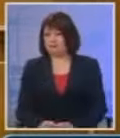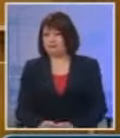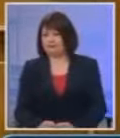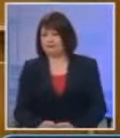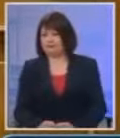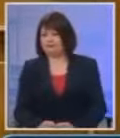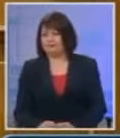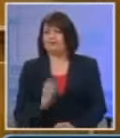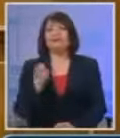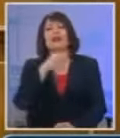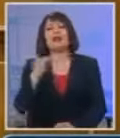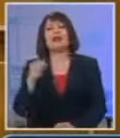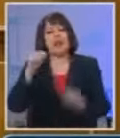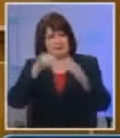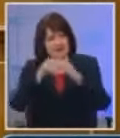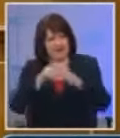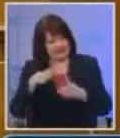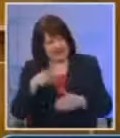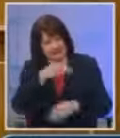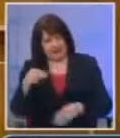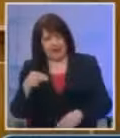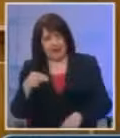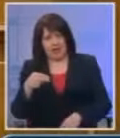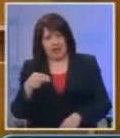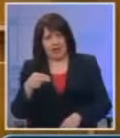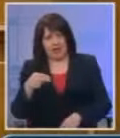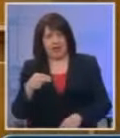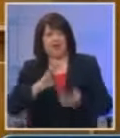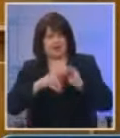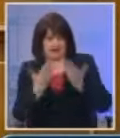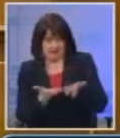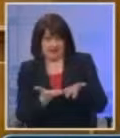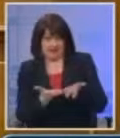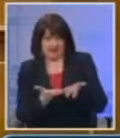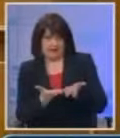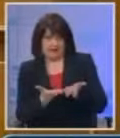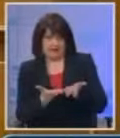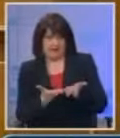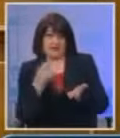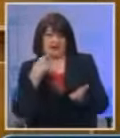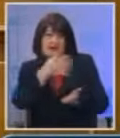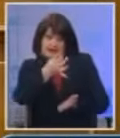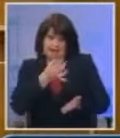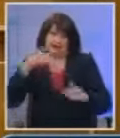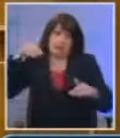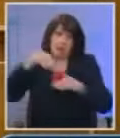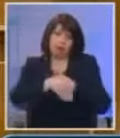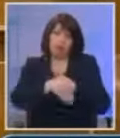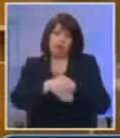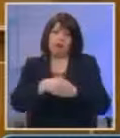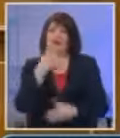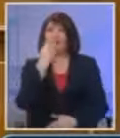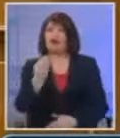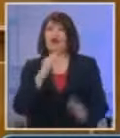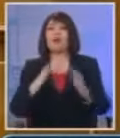Αλλά ας πάμε αλλού. Επενδύσεις θέλετε? Σας νοιάζουν? Μιλάτε για ύφεση. Φεβρουάριο